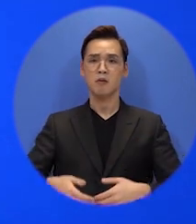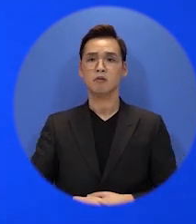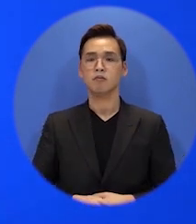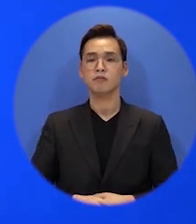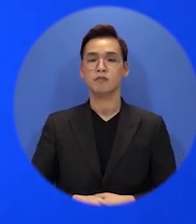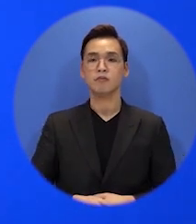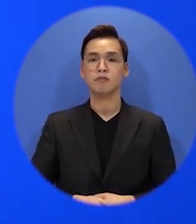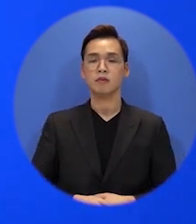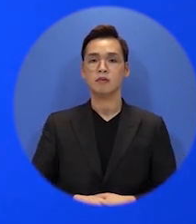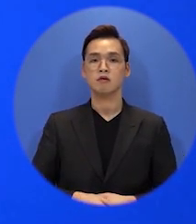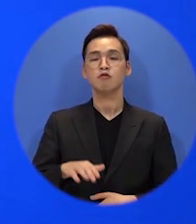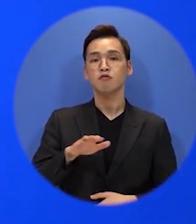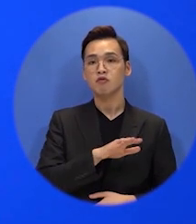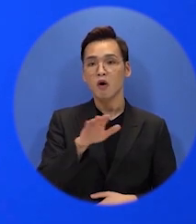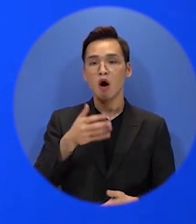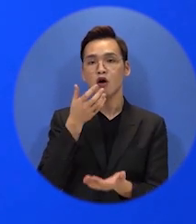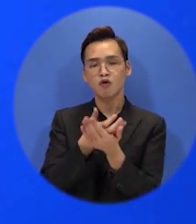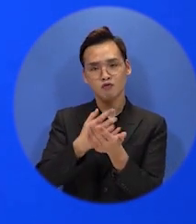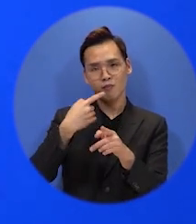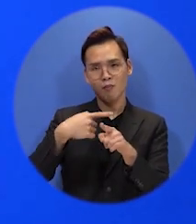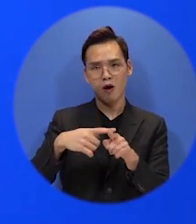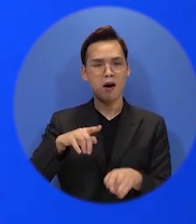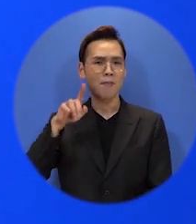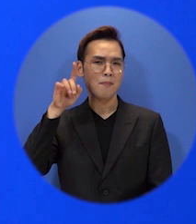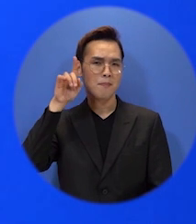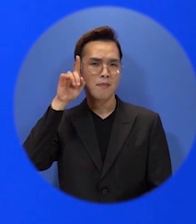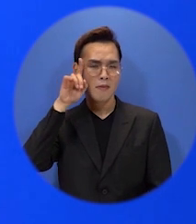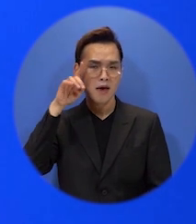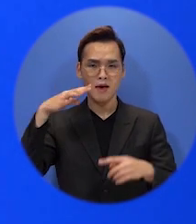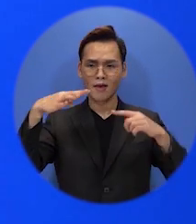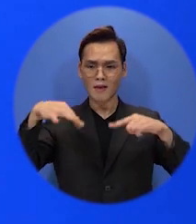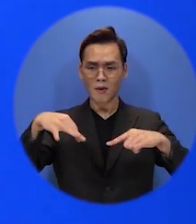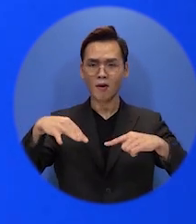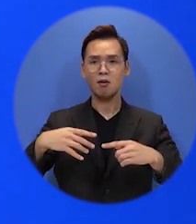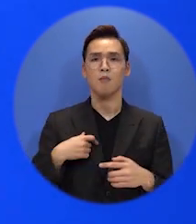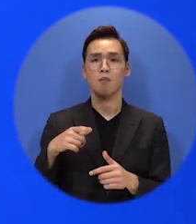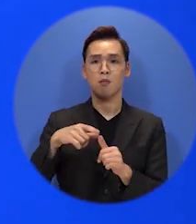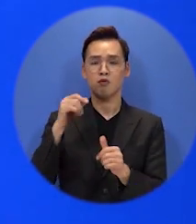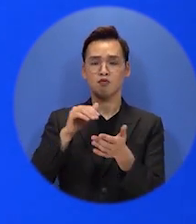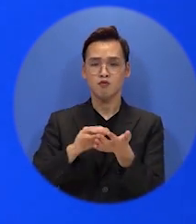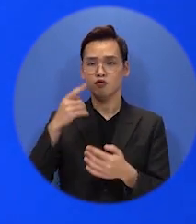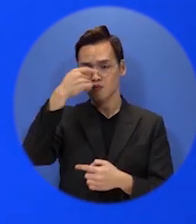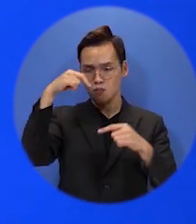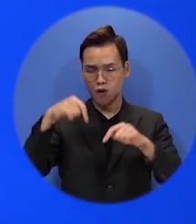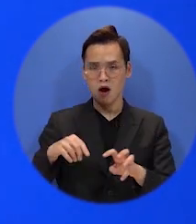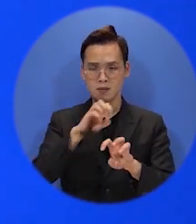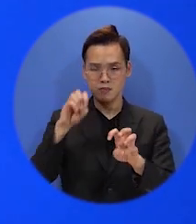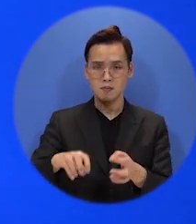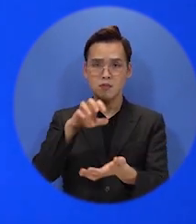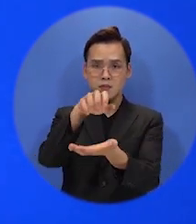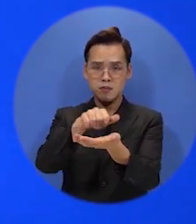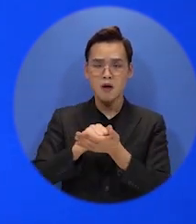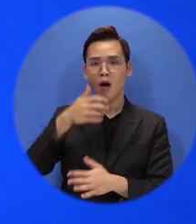기본적으로 선문대학교 학종은 서류평가 100%로 4배수를 선발한 이후에 면접 30%를 반영해서